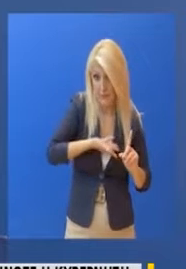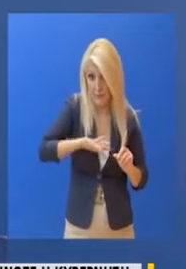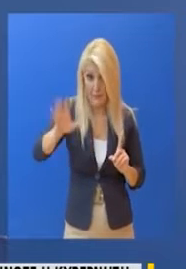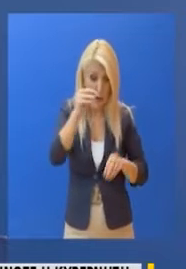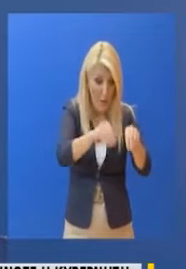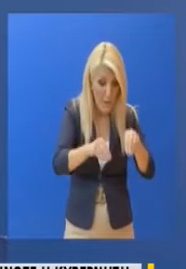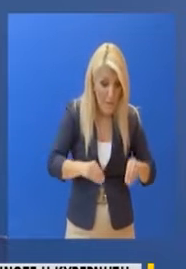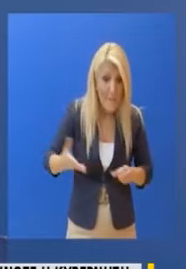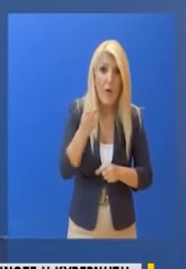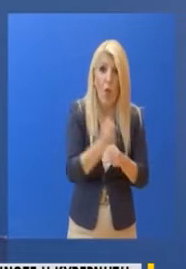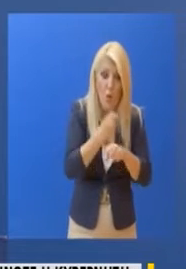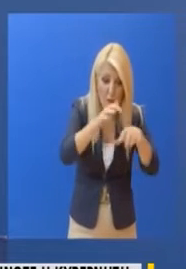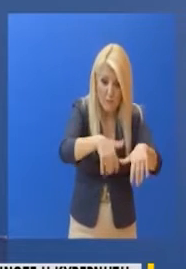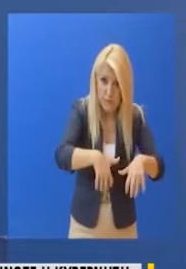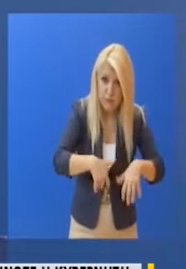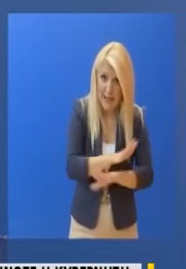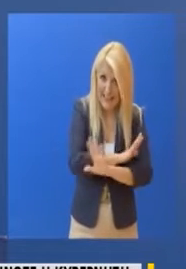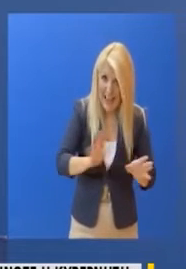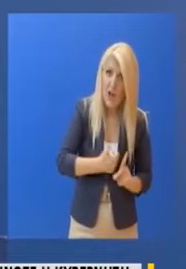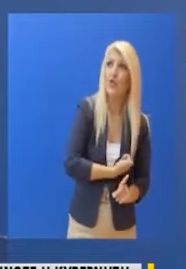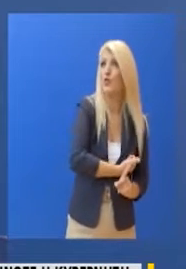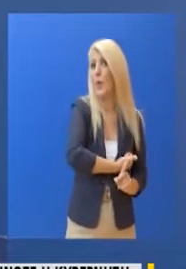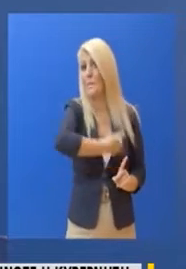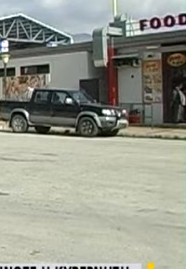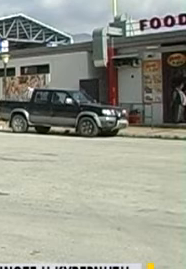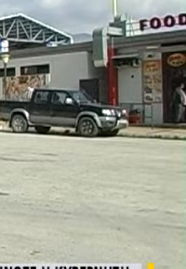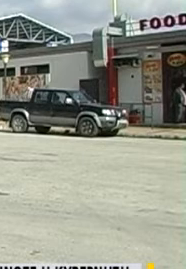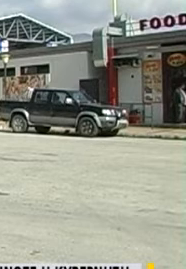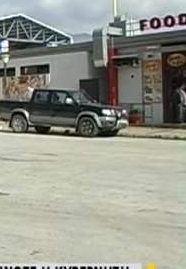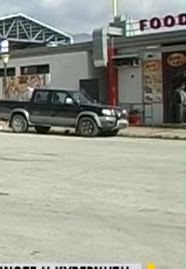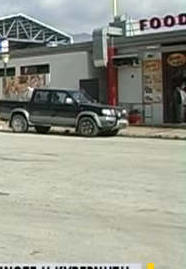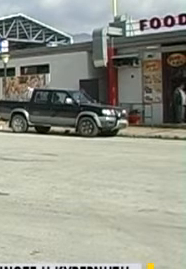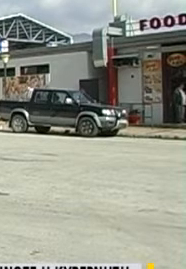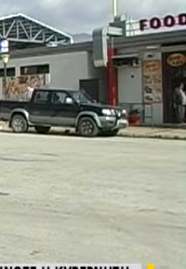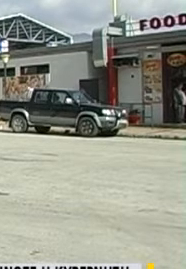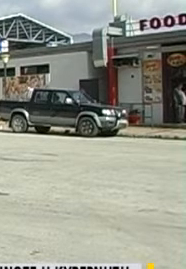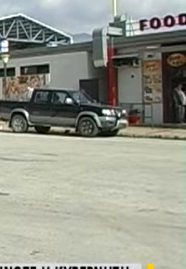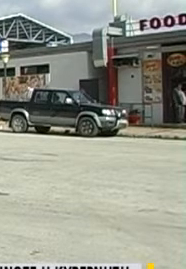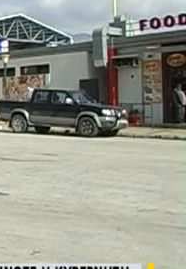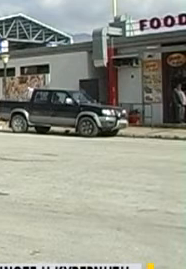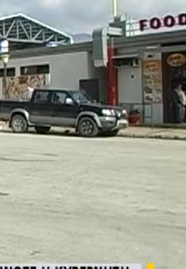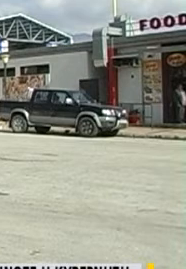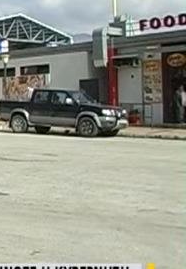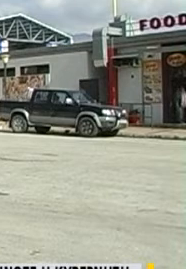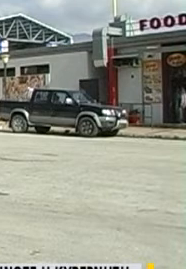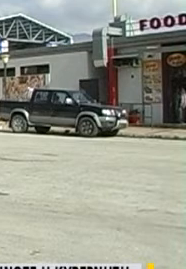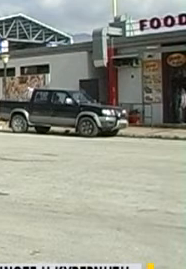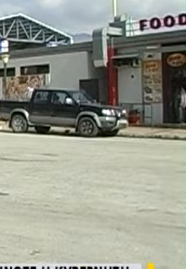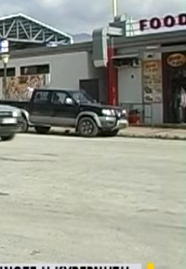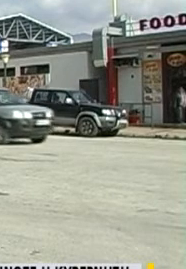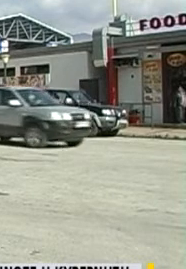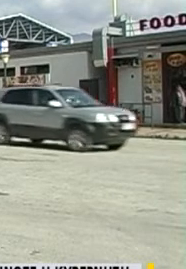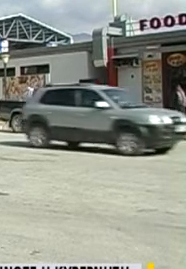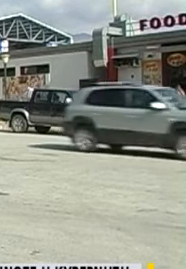Η Ελλάδα είναι και θα παραμείνει μια υγειονομικά ασφαλής χώρα. Ο κορονοϊός είναι εδώ και παρακαλώ όλους τους πολίτες να